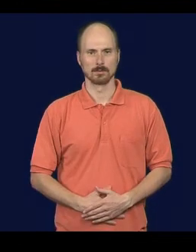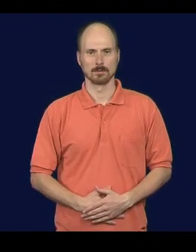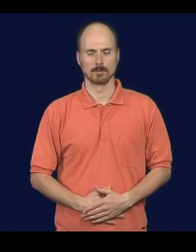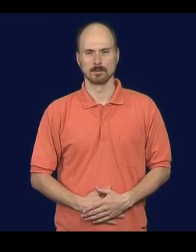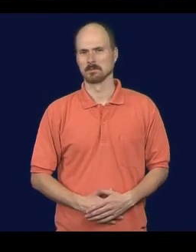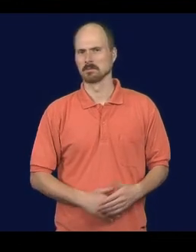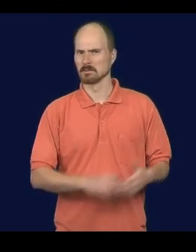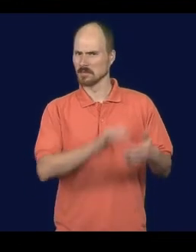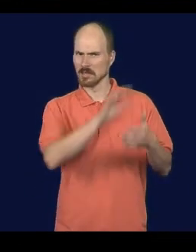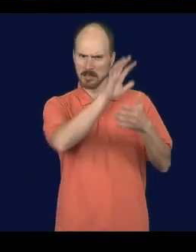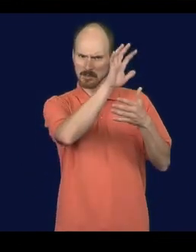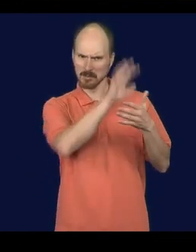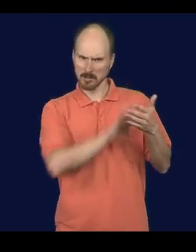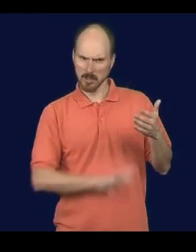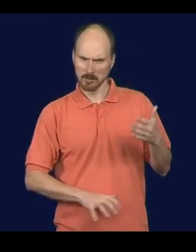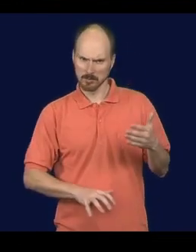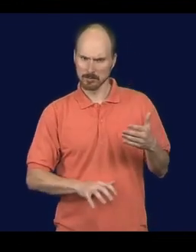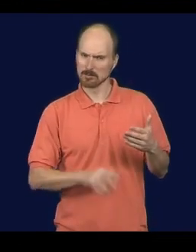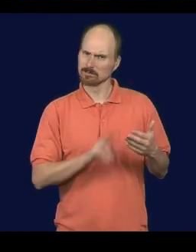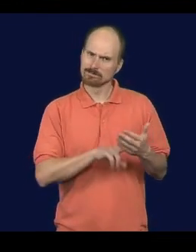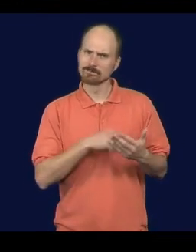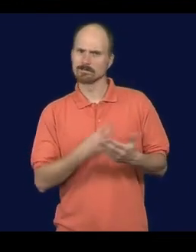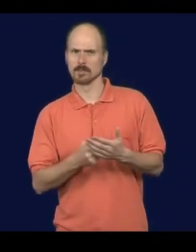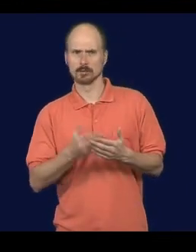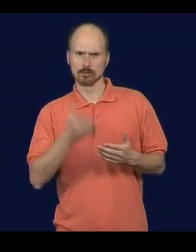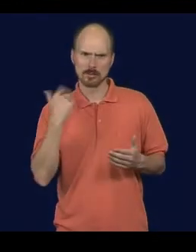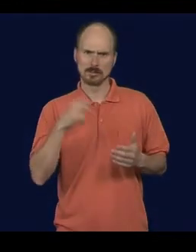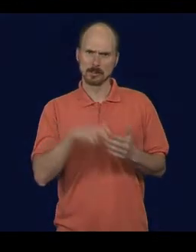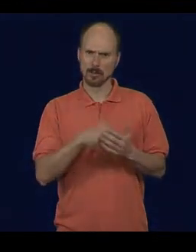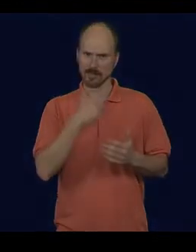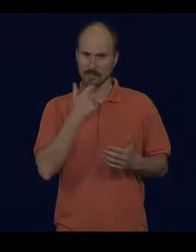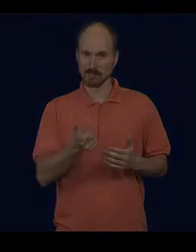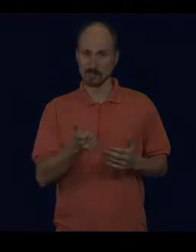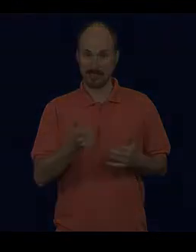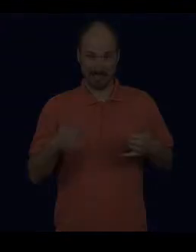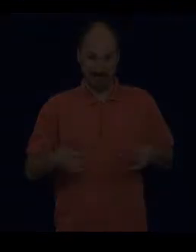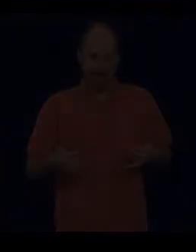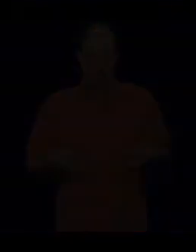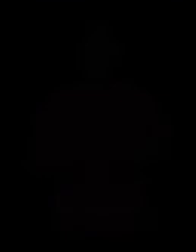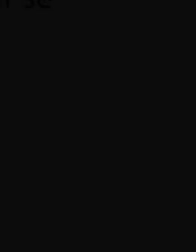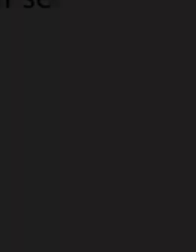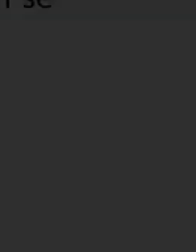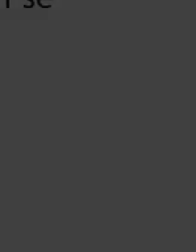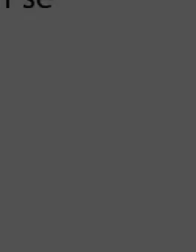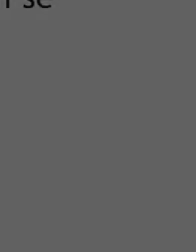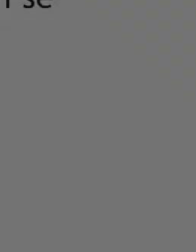vyzkoušejte. Ještě jednou díky, předám dáreček od Vodafonu. Děkuji.